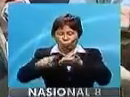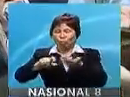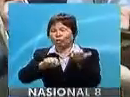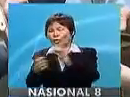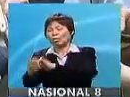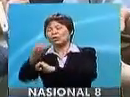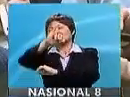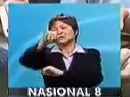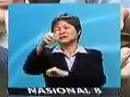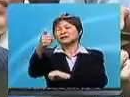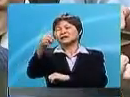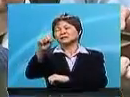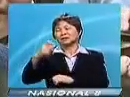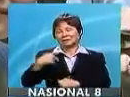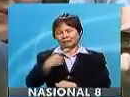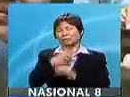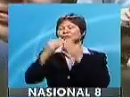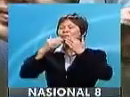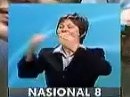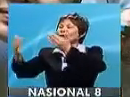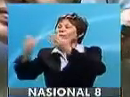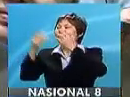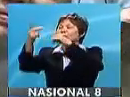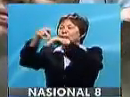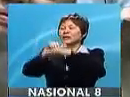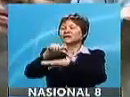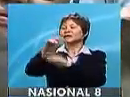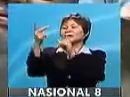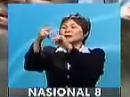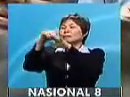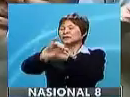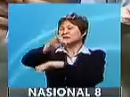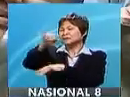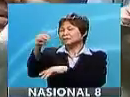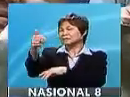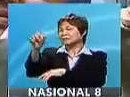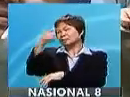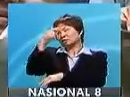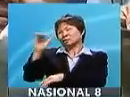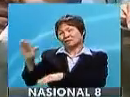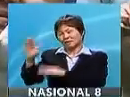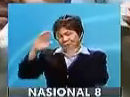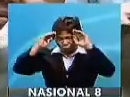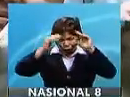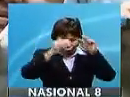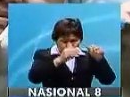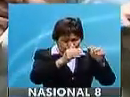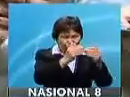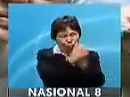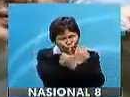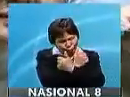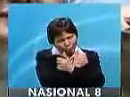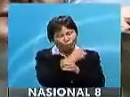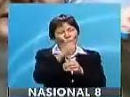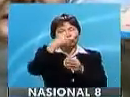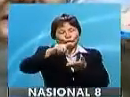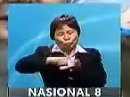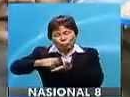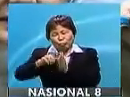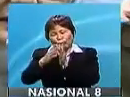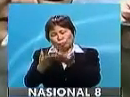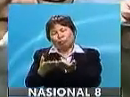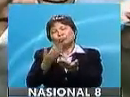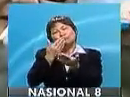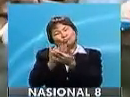jasa dan kami amat berterima kasih kepada pihak jasa kerana mengambil berat mengenai perkara tersebut untuk menerbitkan buku yang